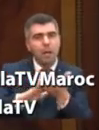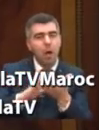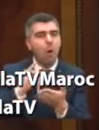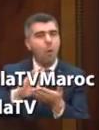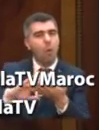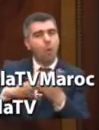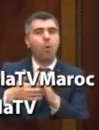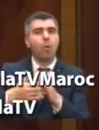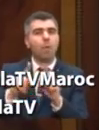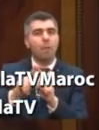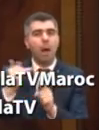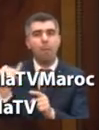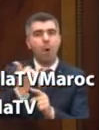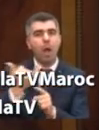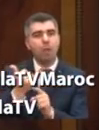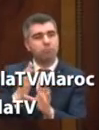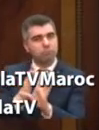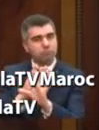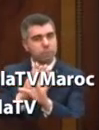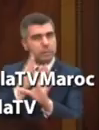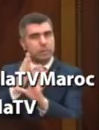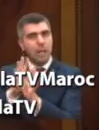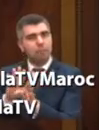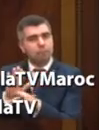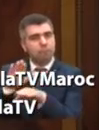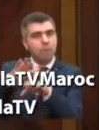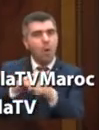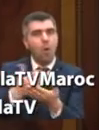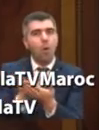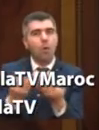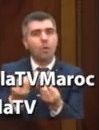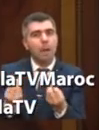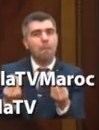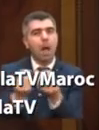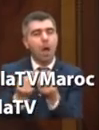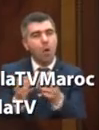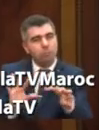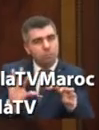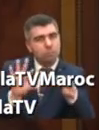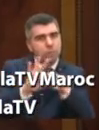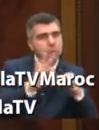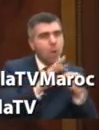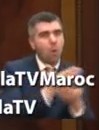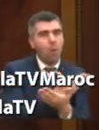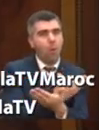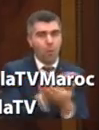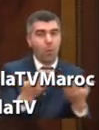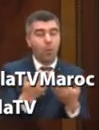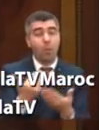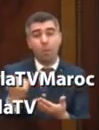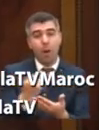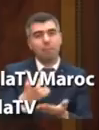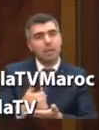بالاستمرار في التعبئة الرسمية والشعبية من أجل القضية الفلسطينية والانخراط الجماعي المكثف من أجل